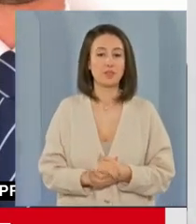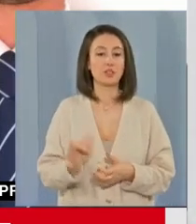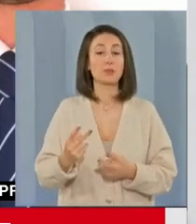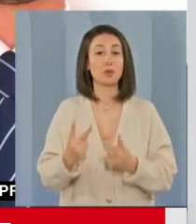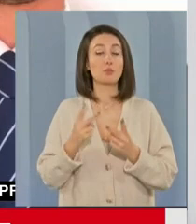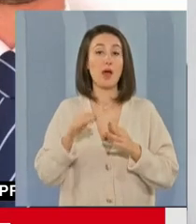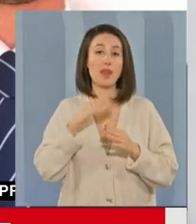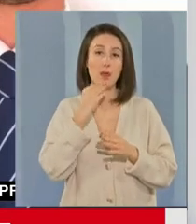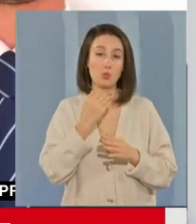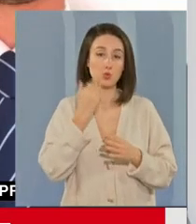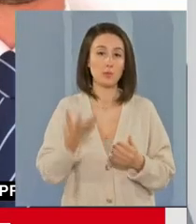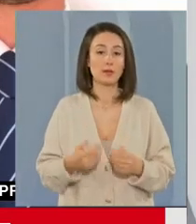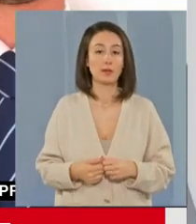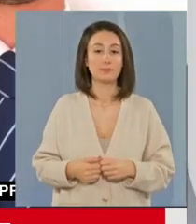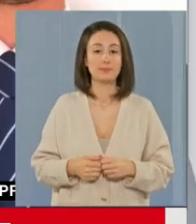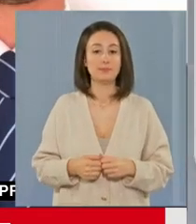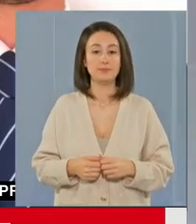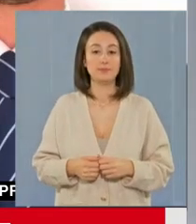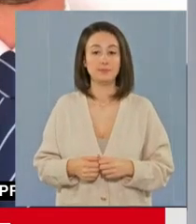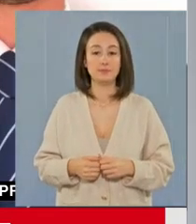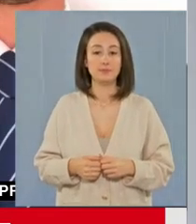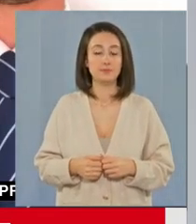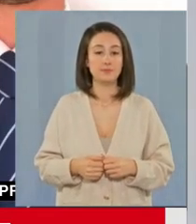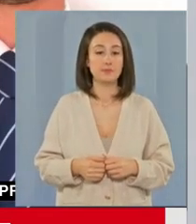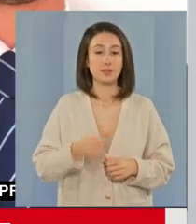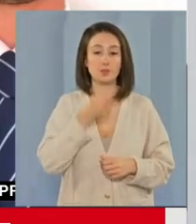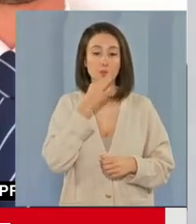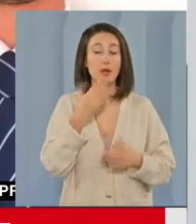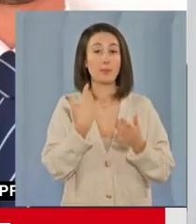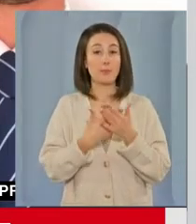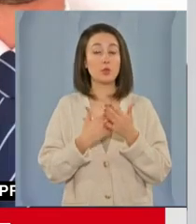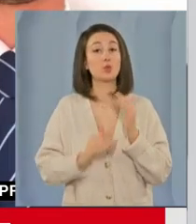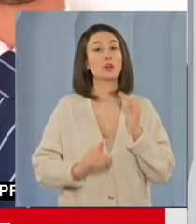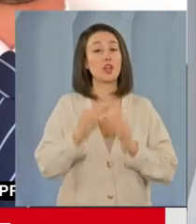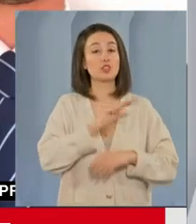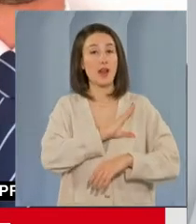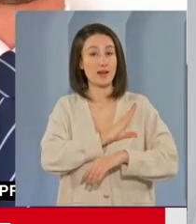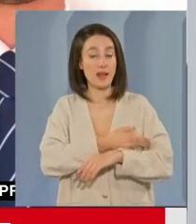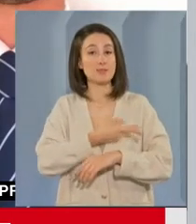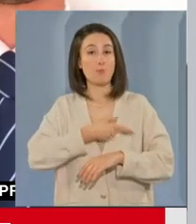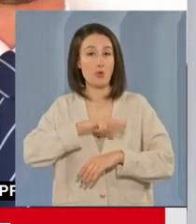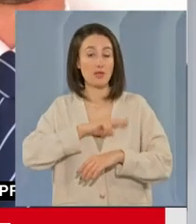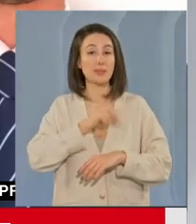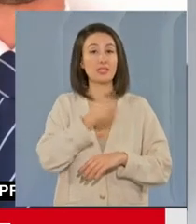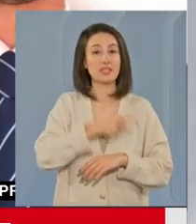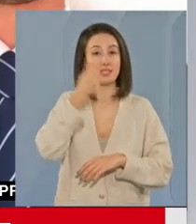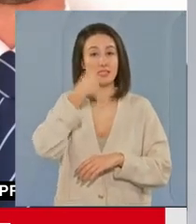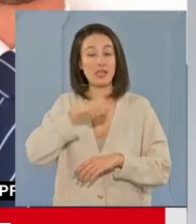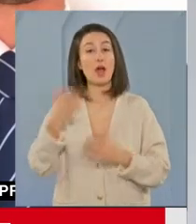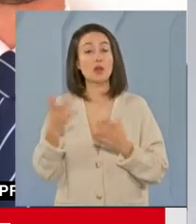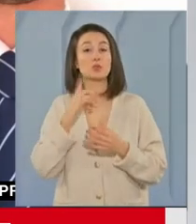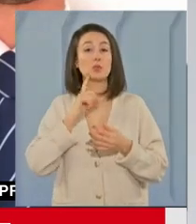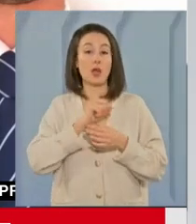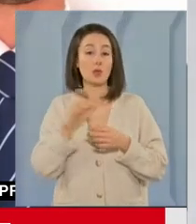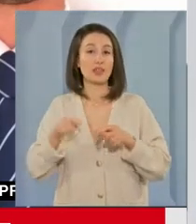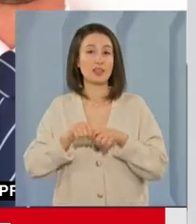principalele lor nemulțumiri se referă strict la creșterea atribuțiilor pe care trebuie să le desfășoare zilnic, care sunt generate